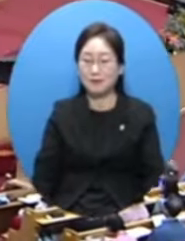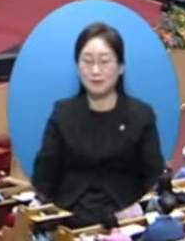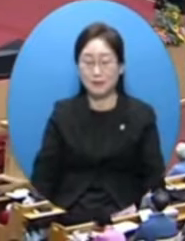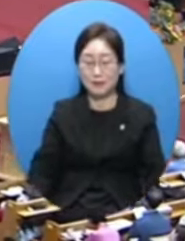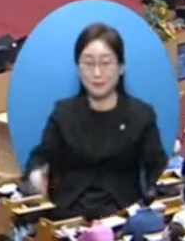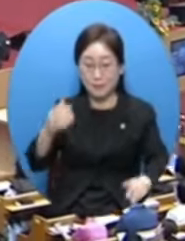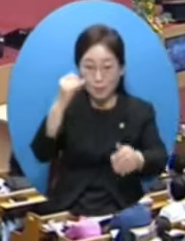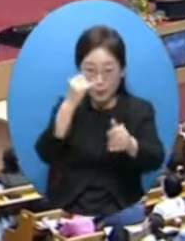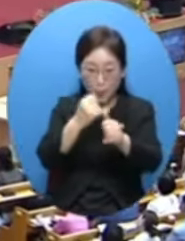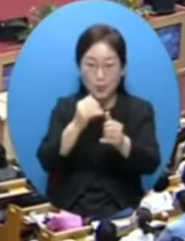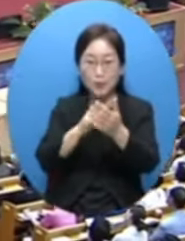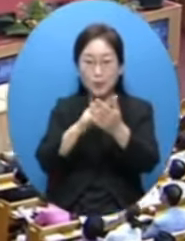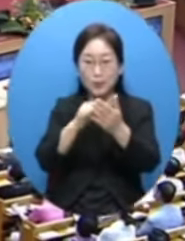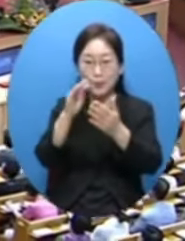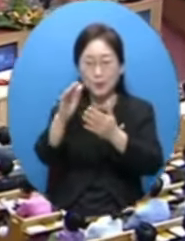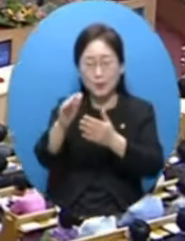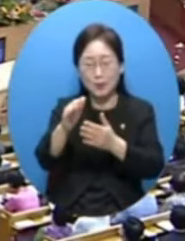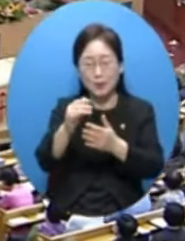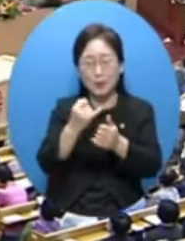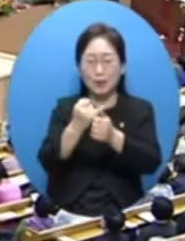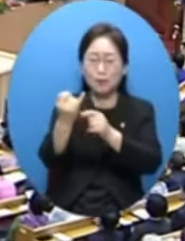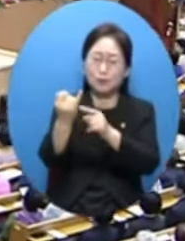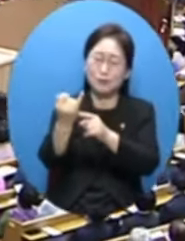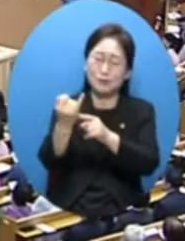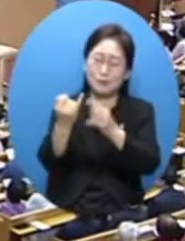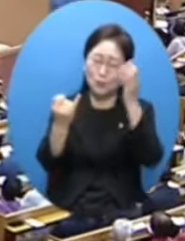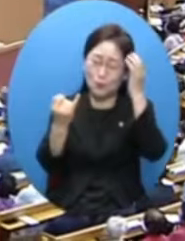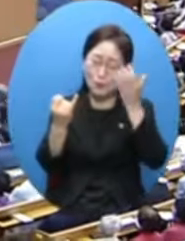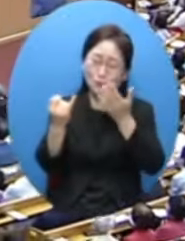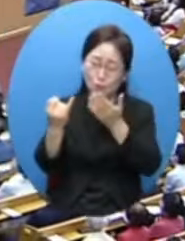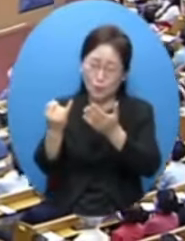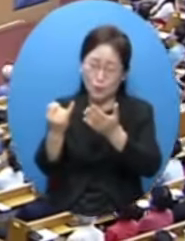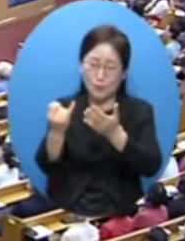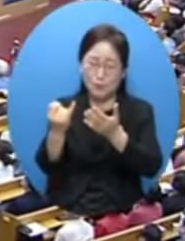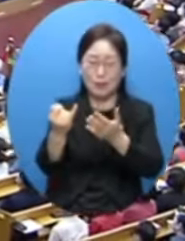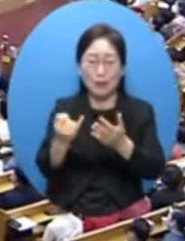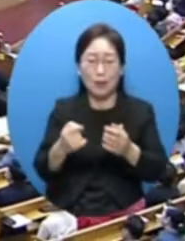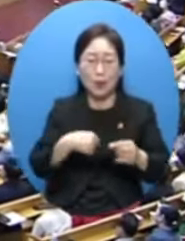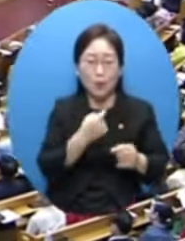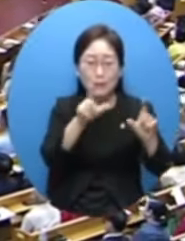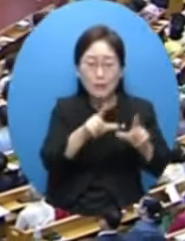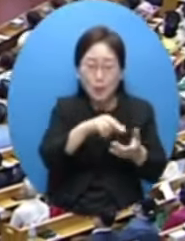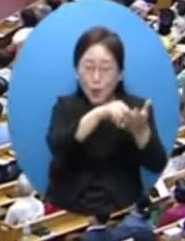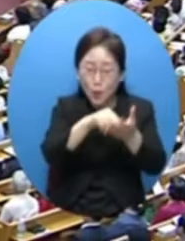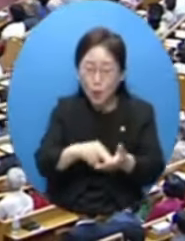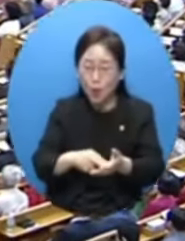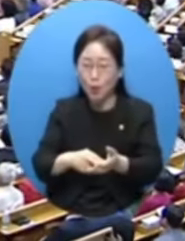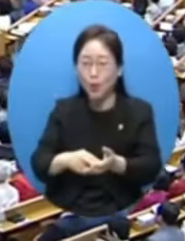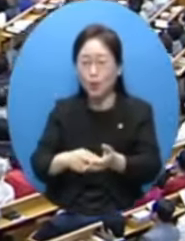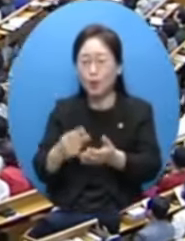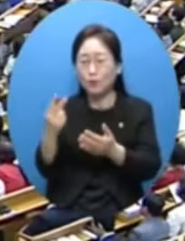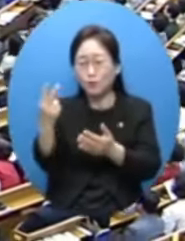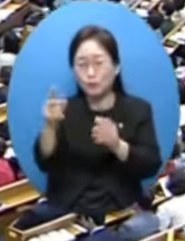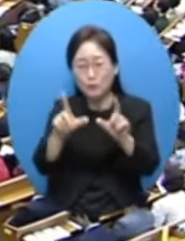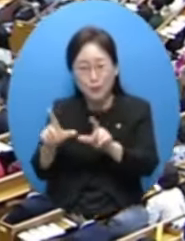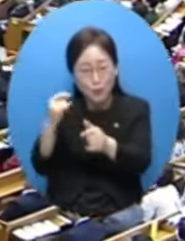결혼해가고 부인 고생만 시켰다고, 이제 혼자서만 외롭고 둘이서만 괴롭다고 그렇게 말씀하셨는데,